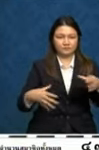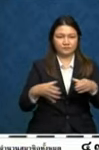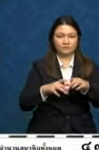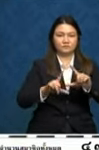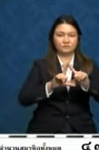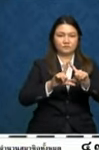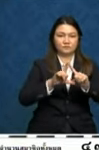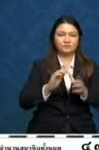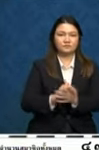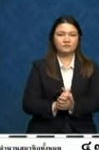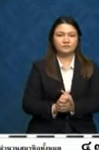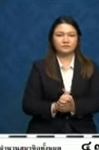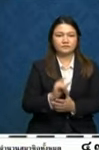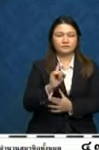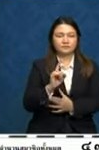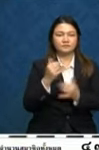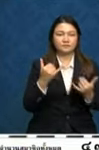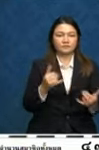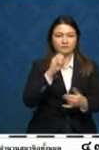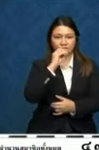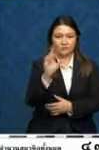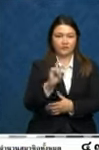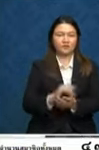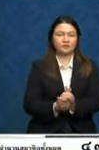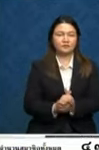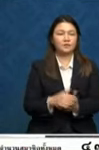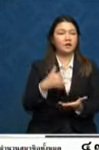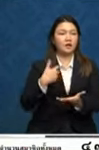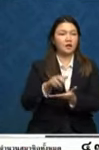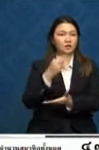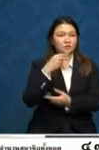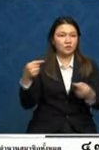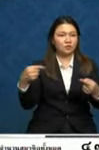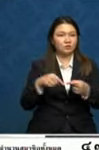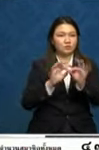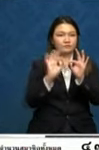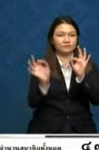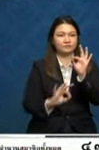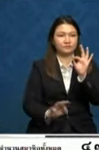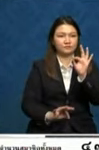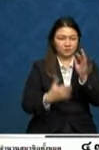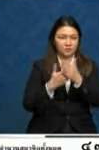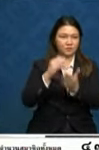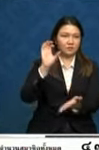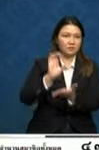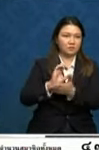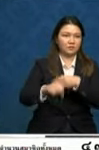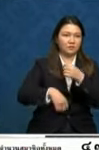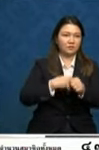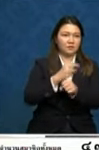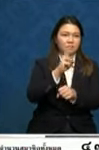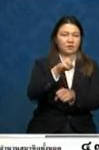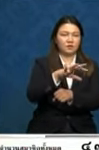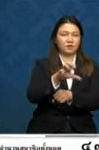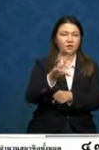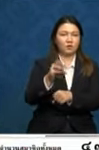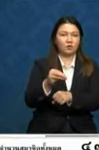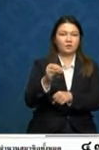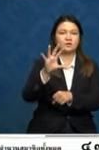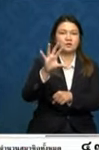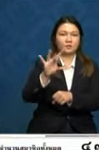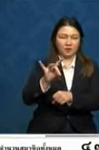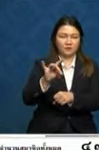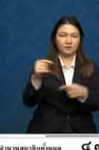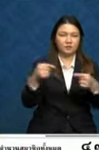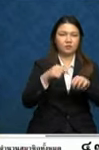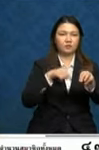นครับวันนี้ครับท่านประธานผมขอมีส่วนร่วมแปรยติร่างพระราชบัญญัติงบประมาณรายจ่ายประจำปีงบประมาณพ.ศ. 2568